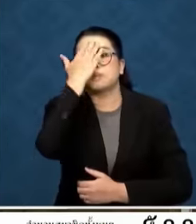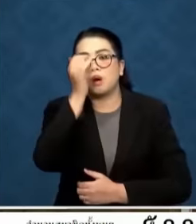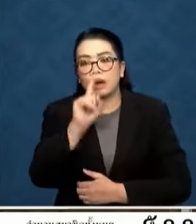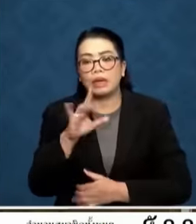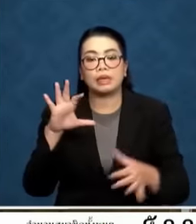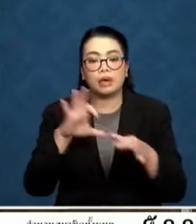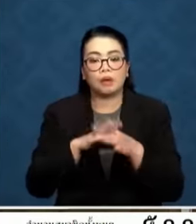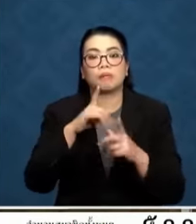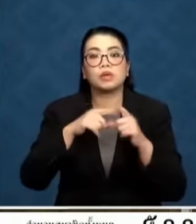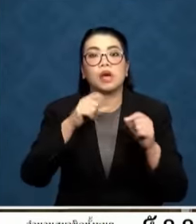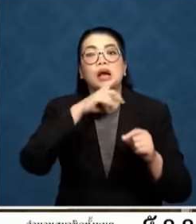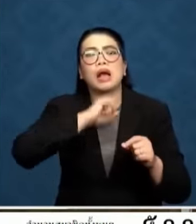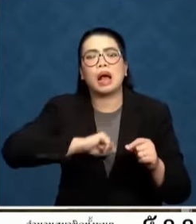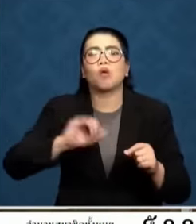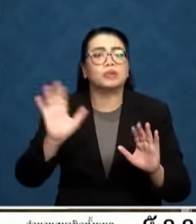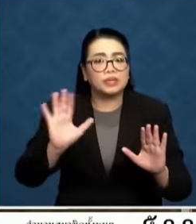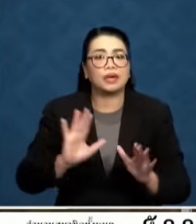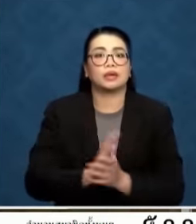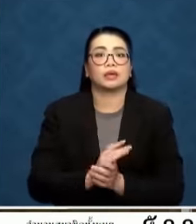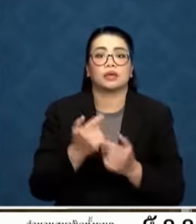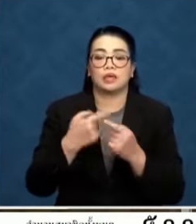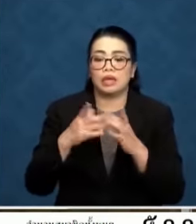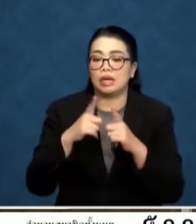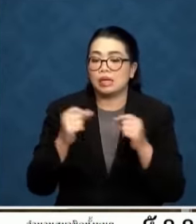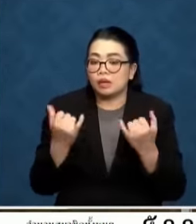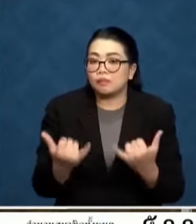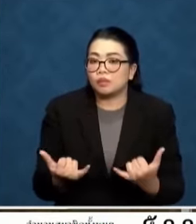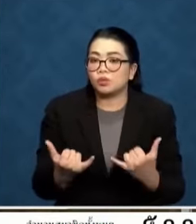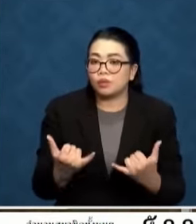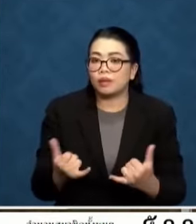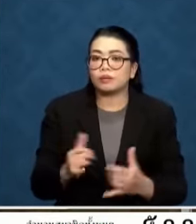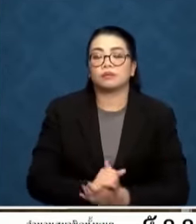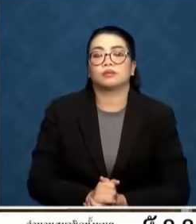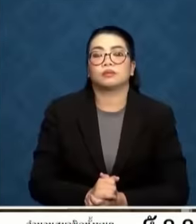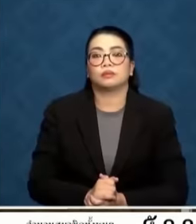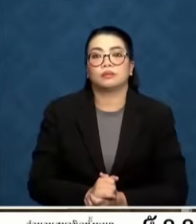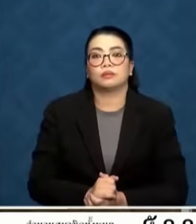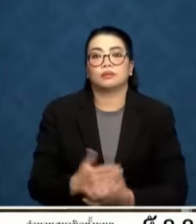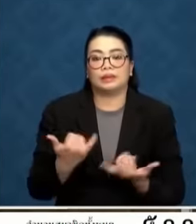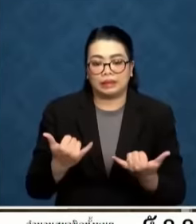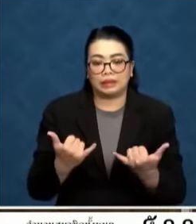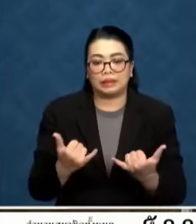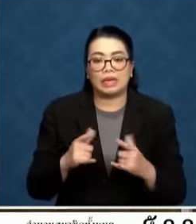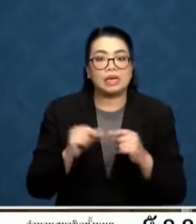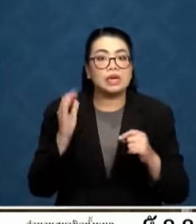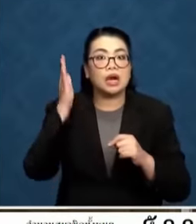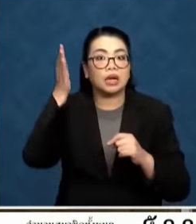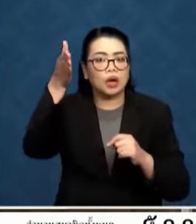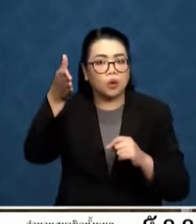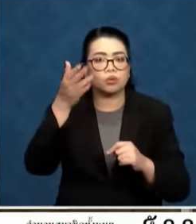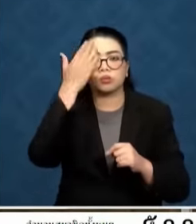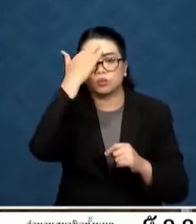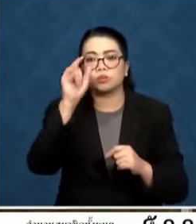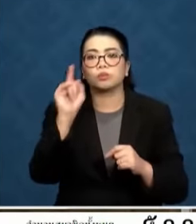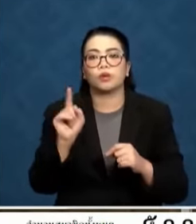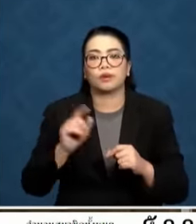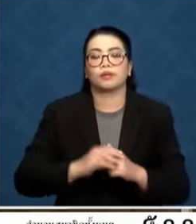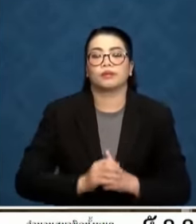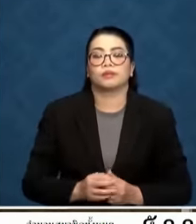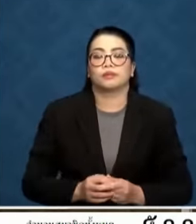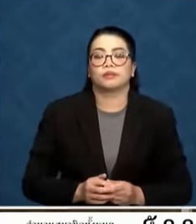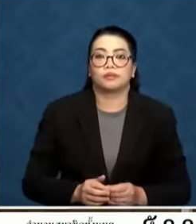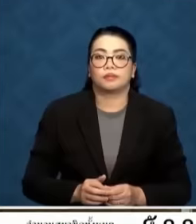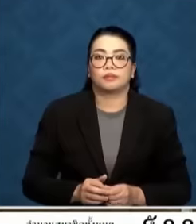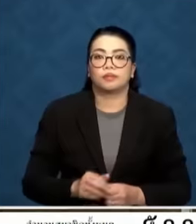ใช่เรื่องเก่าครับแต่เป็นเรื่องปัจจุบันและกำลังจะเป็นเรื่องอนาคต